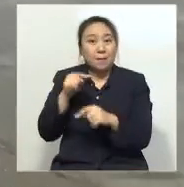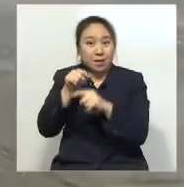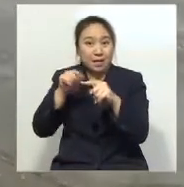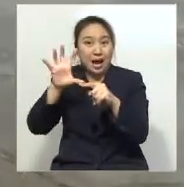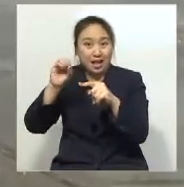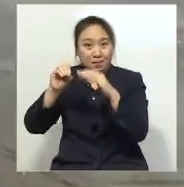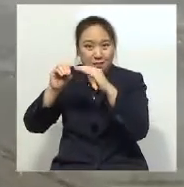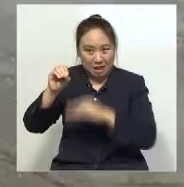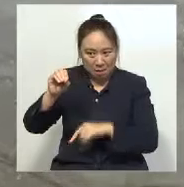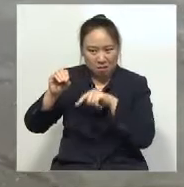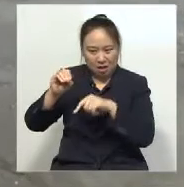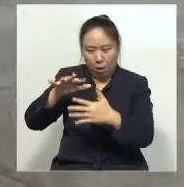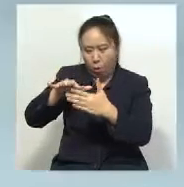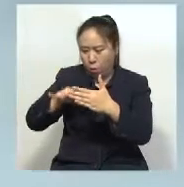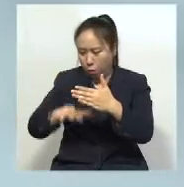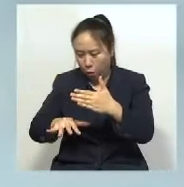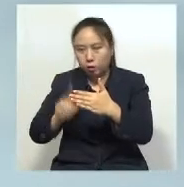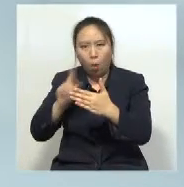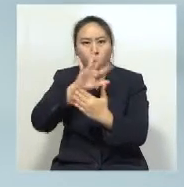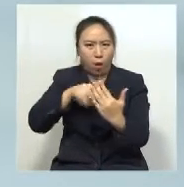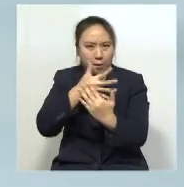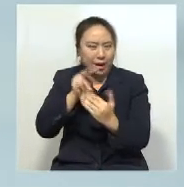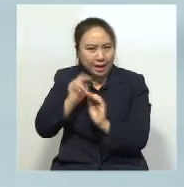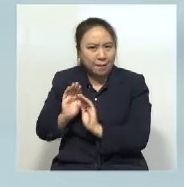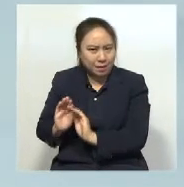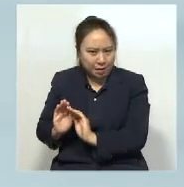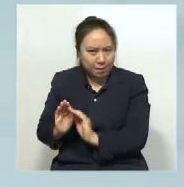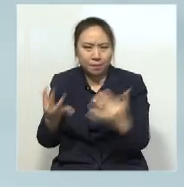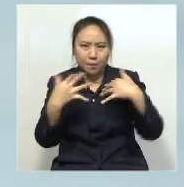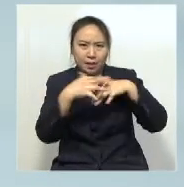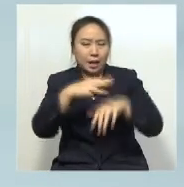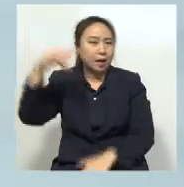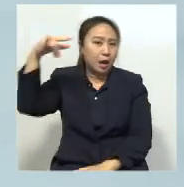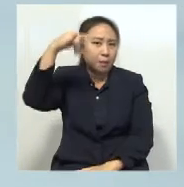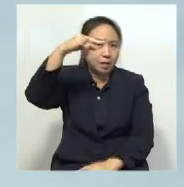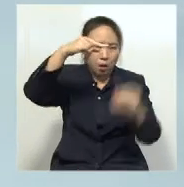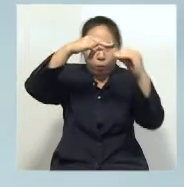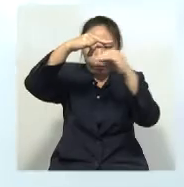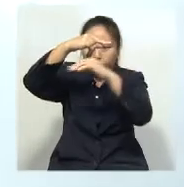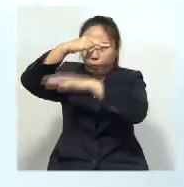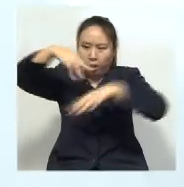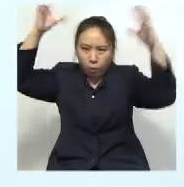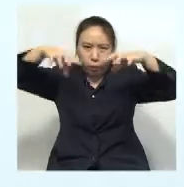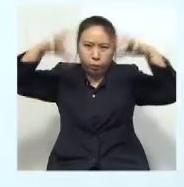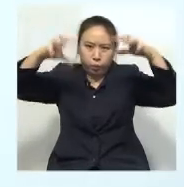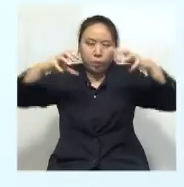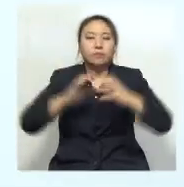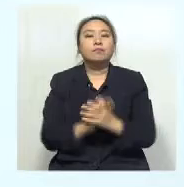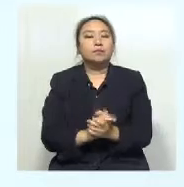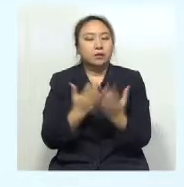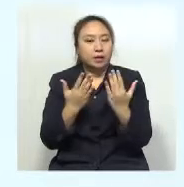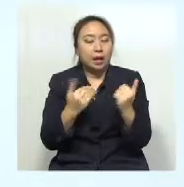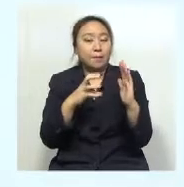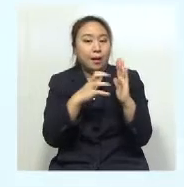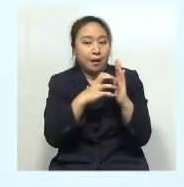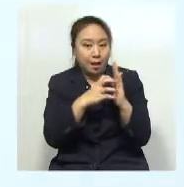ต้องวางแผนเก็บกักน้ำโดยประสานกับกลมฝนหวงและการบินเกษตรส่ในพ้นที่ผากลางและผ้า